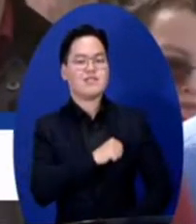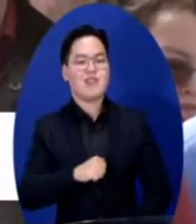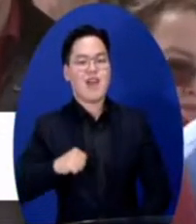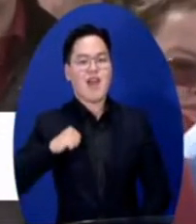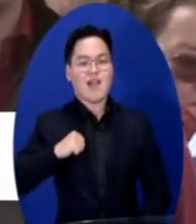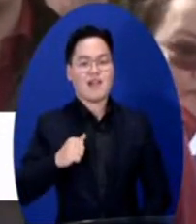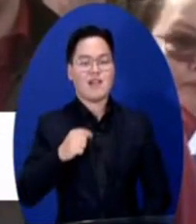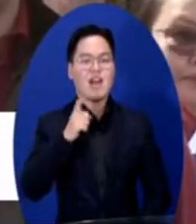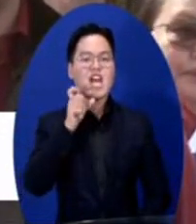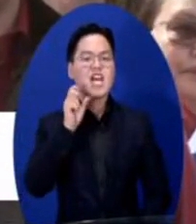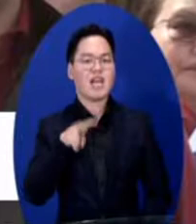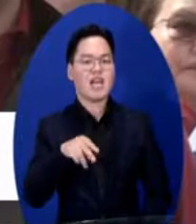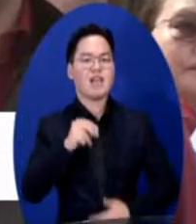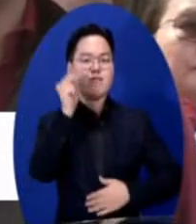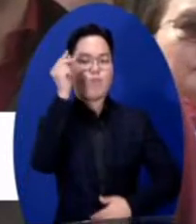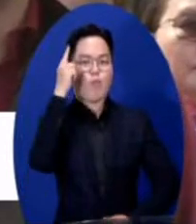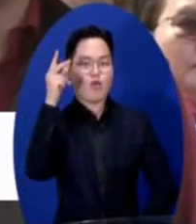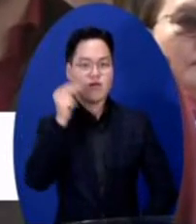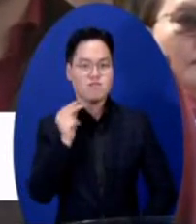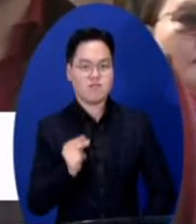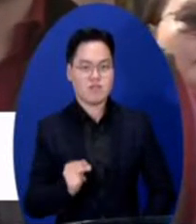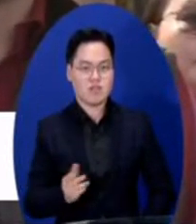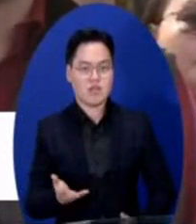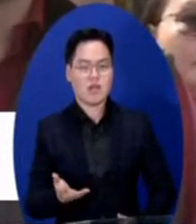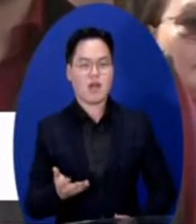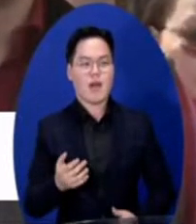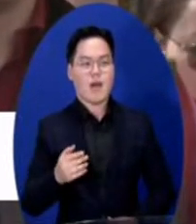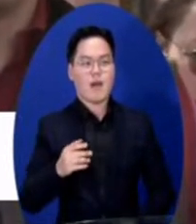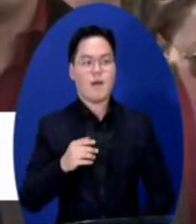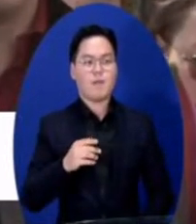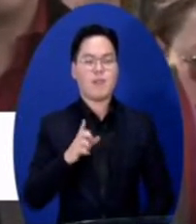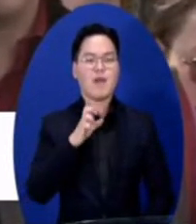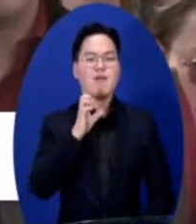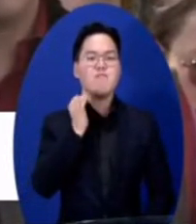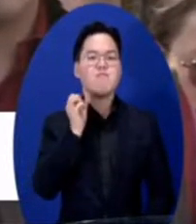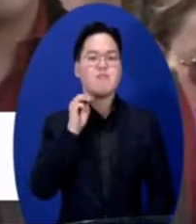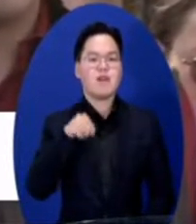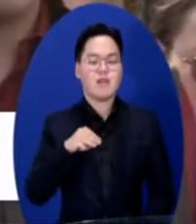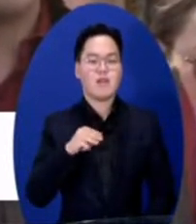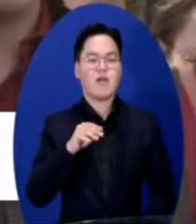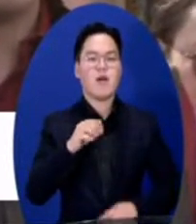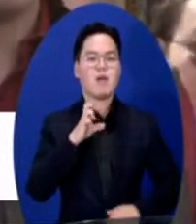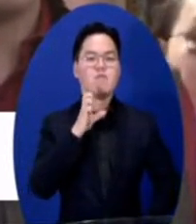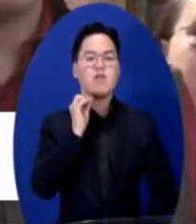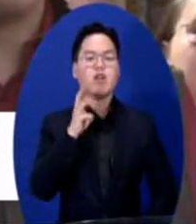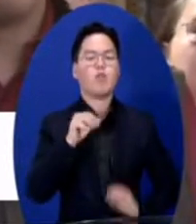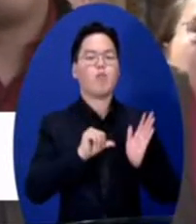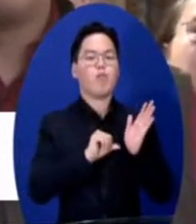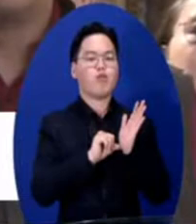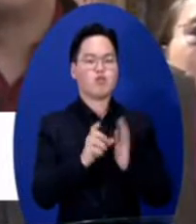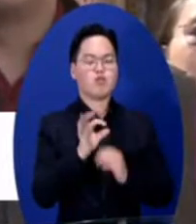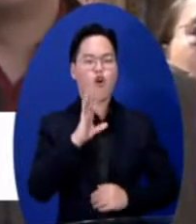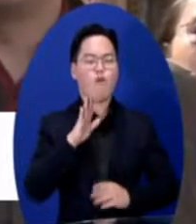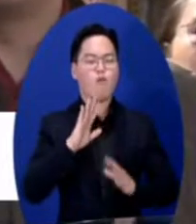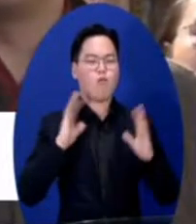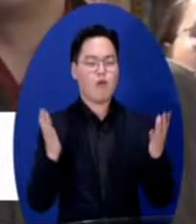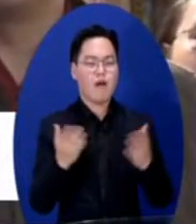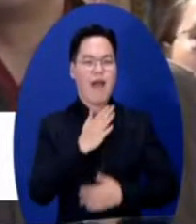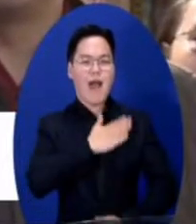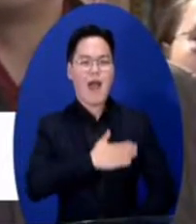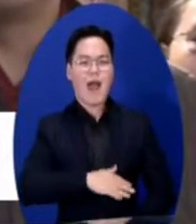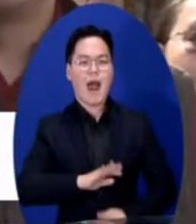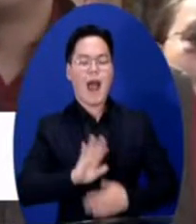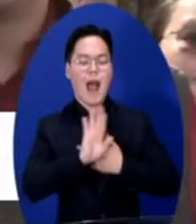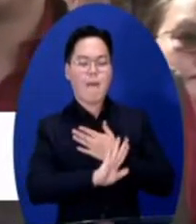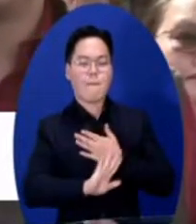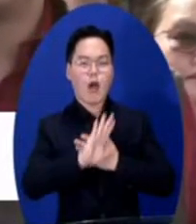заншил, хэл бичиг, одоо энэ түүхэн дурсгалт одоо бийт болон бийт бос өвгөд тийм ээ. Энэ бүхний одоо бид нар хайрлаж